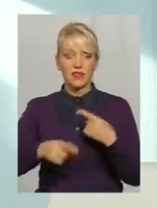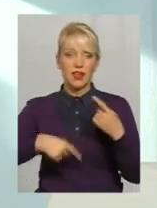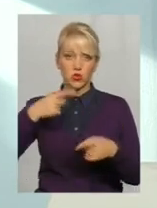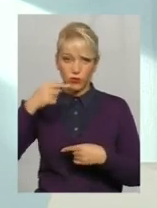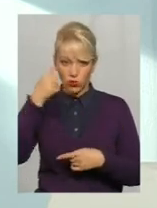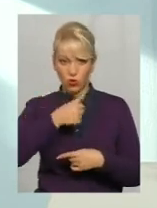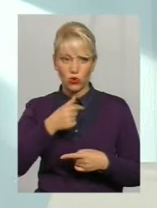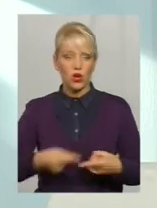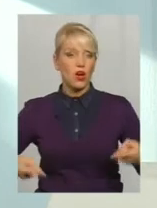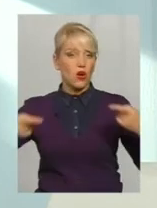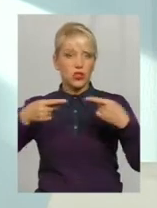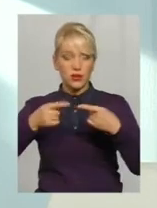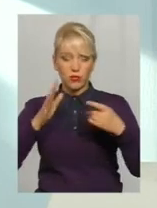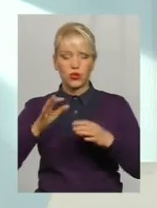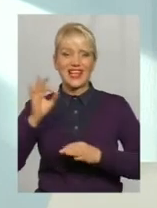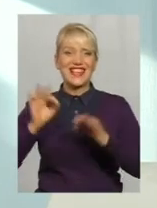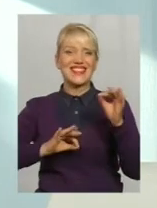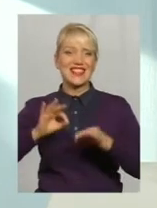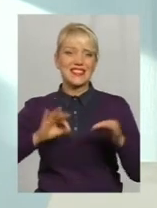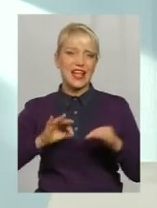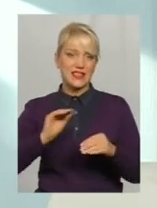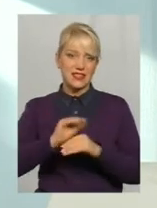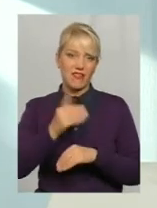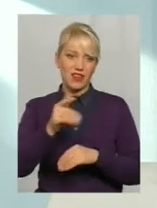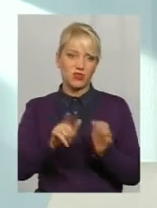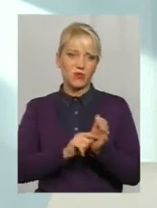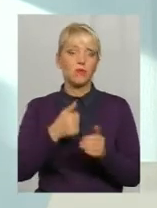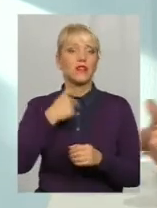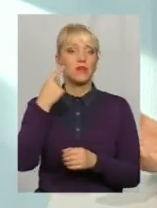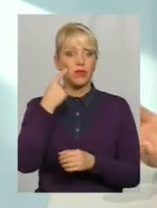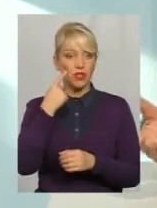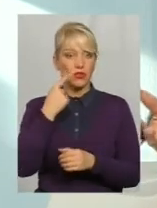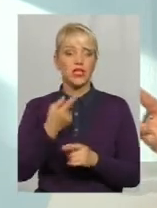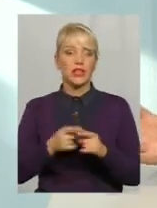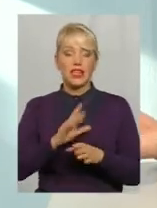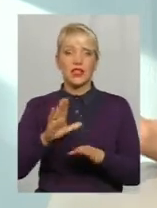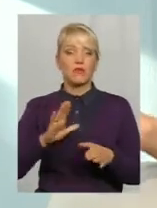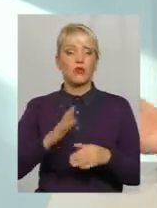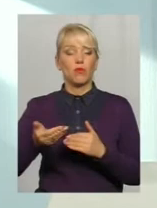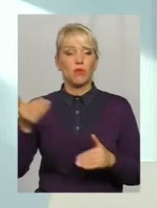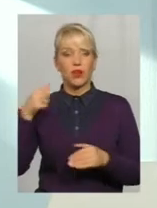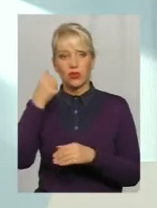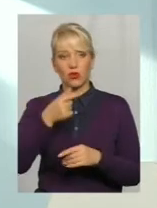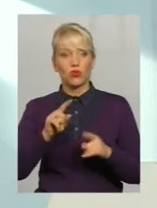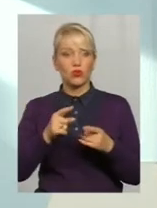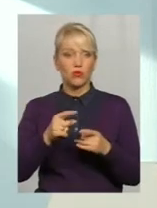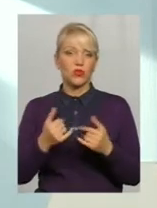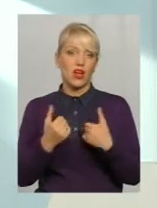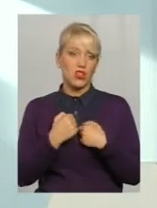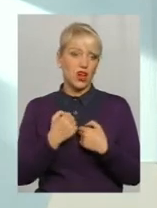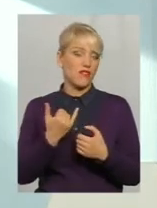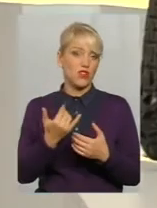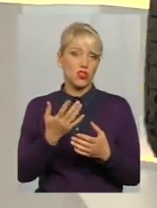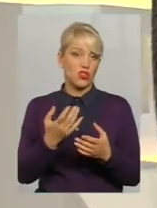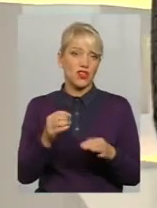року однозначно буде індексація вашої пенсії. Мені прикро, вона не відбувалася попередні роки, тому ви, на жаль, нічого і не